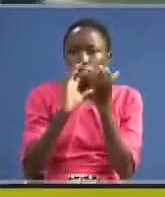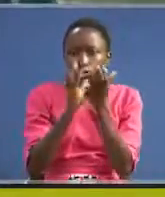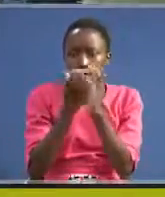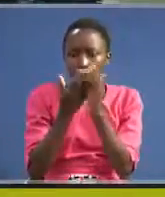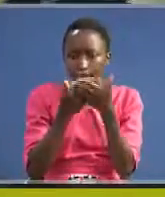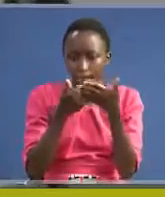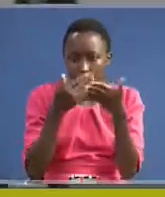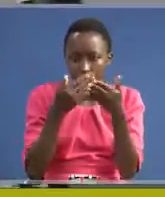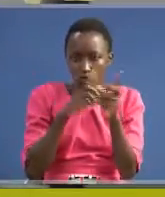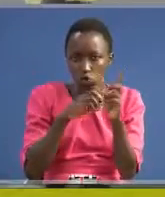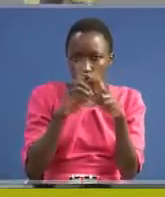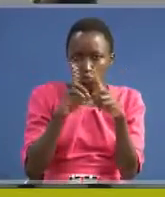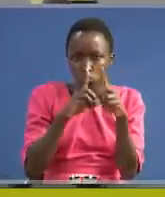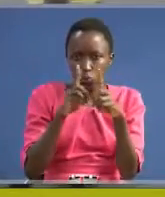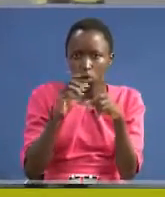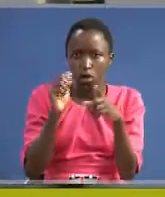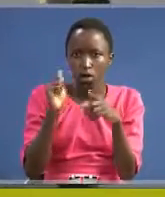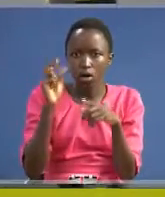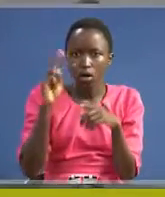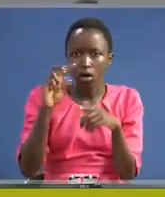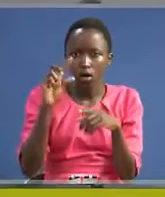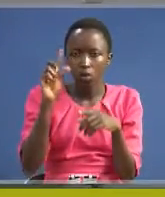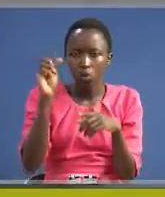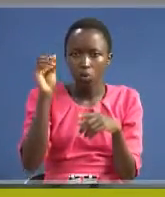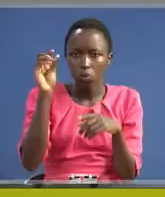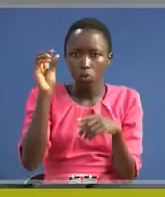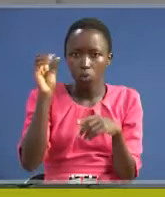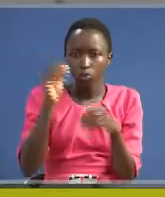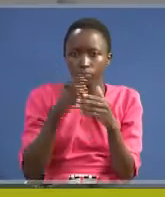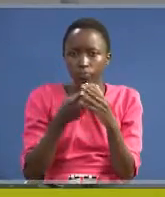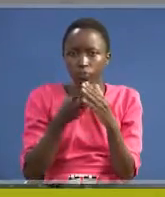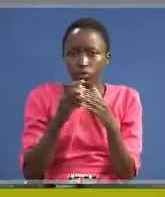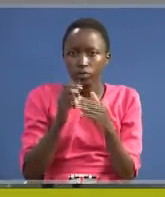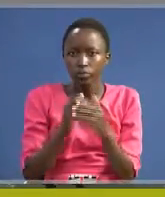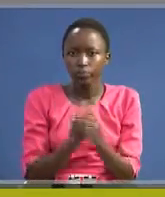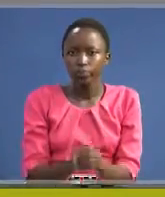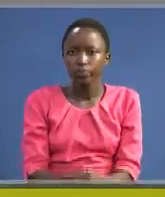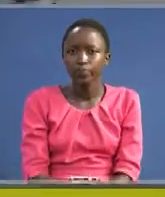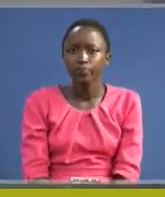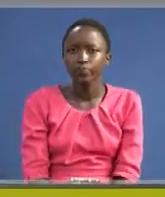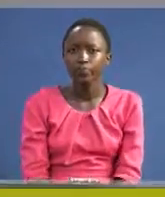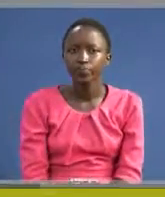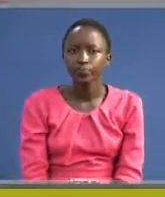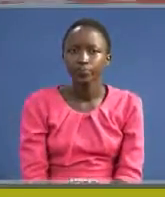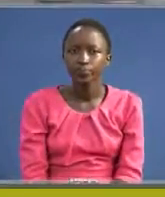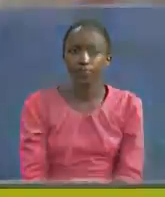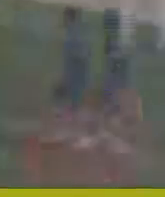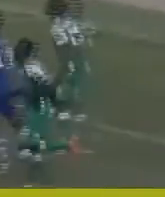kabla ya kusafiri nchini Angola kumenyana na Atletico Petroleros.